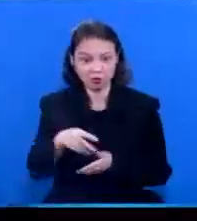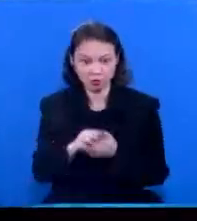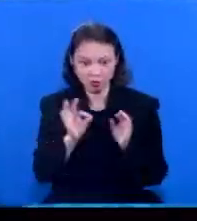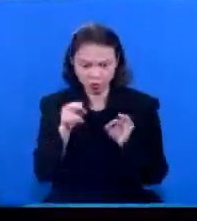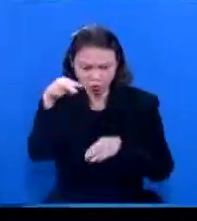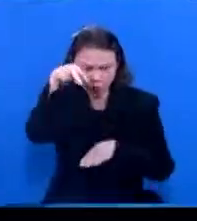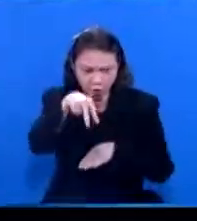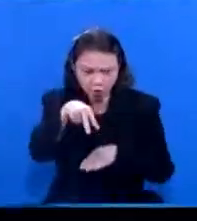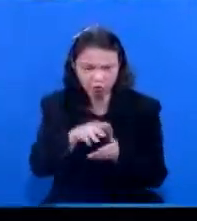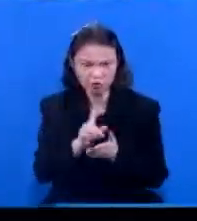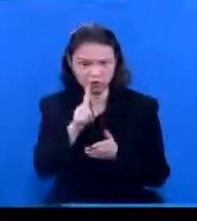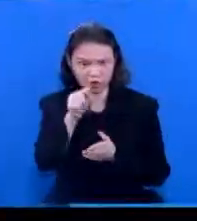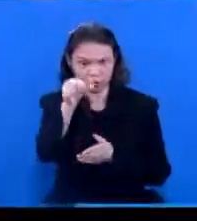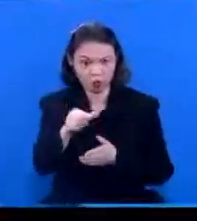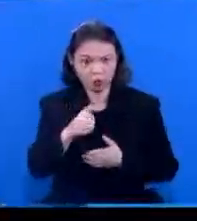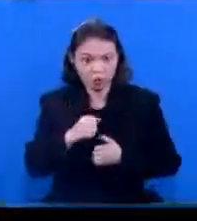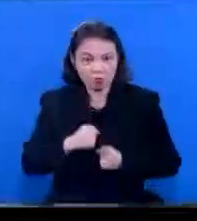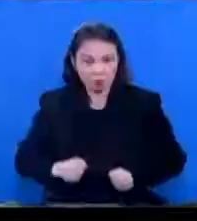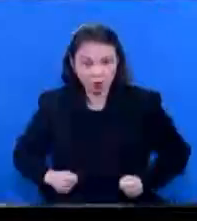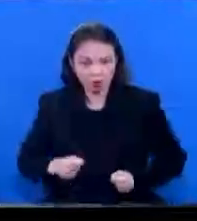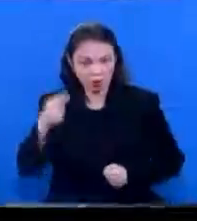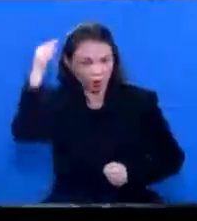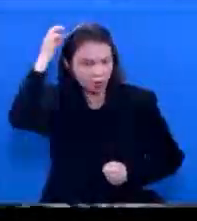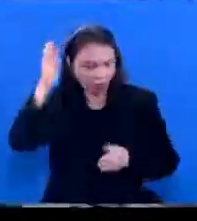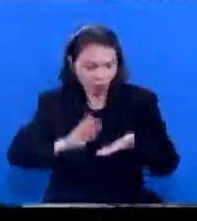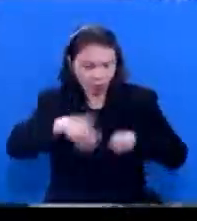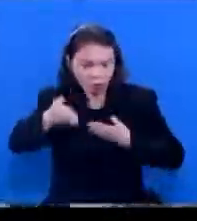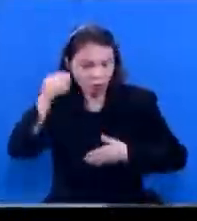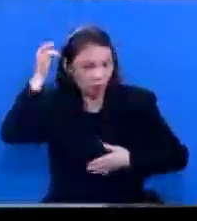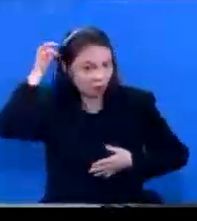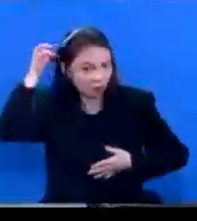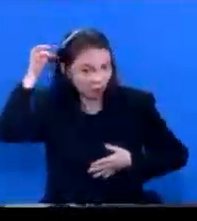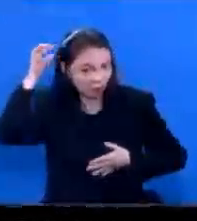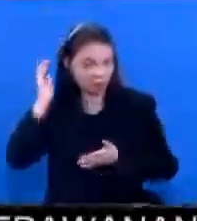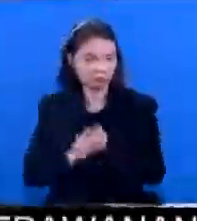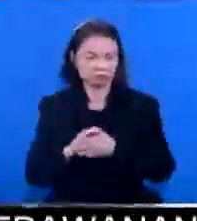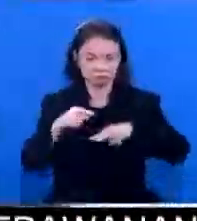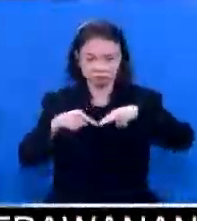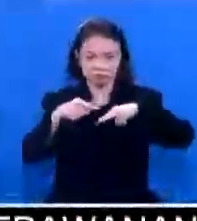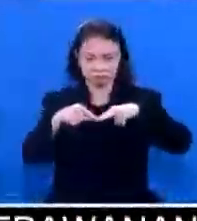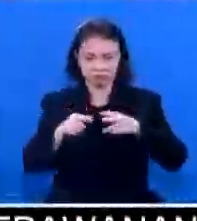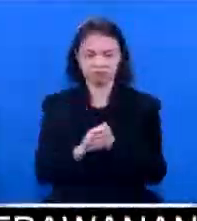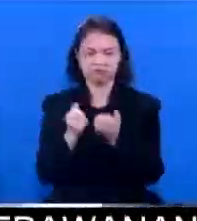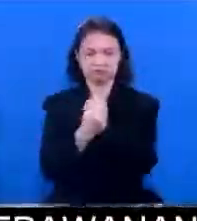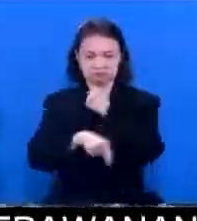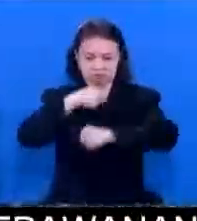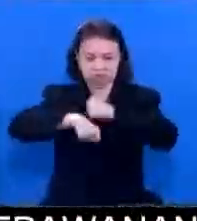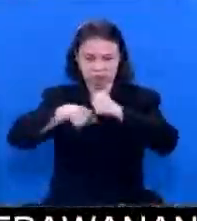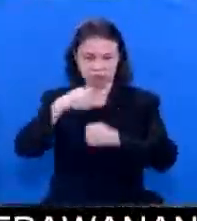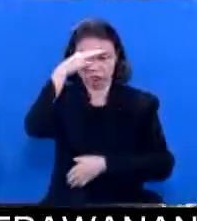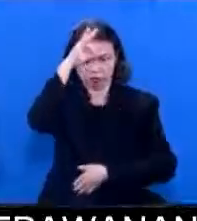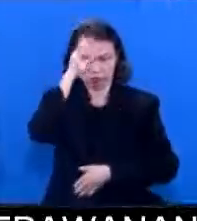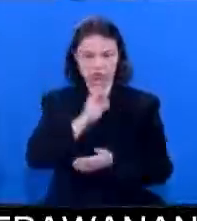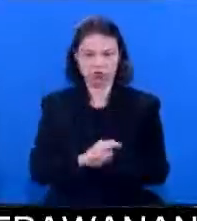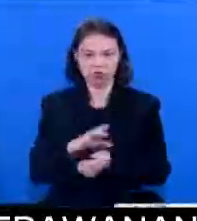lihat, tapi satu berani, udah kelihatan rambutnya. Selain kaki dan tangan terikat, petugas identifikasi Polres Metro Jakarta Timur